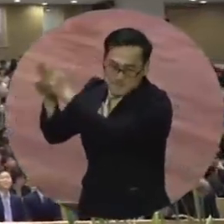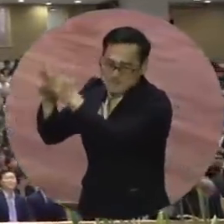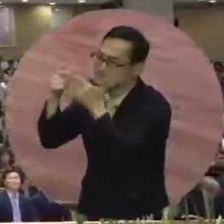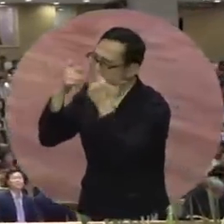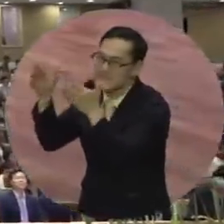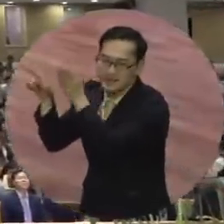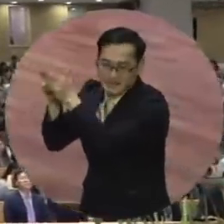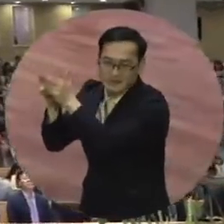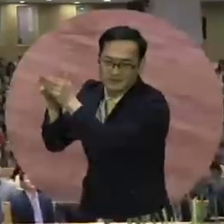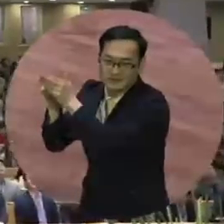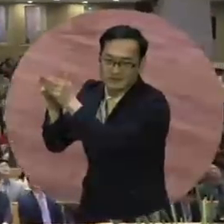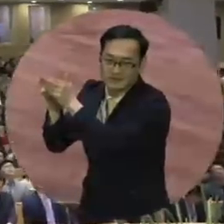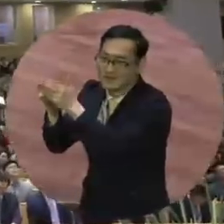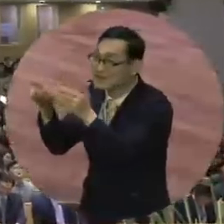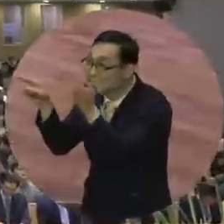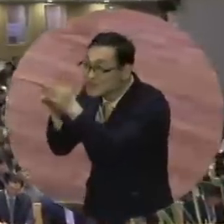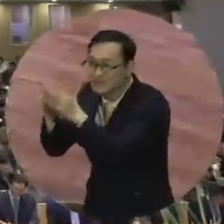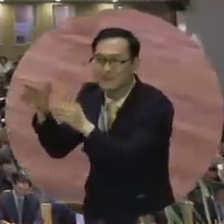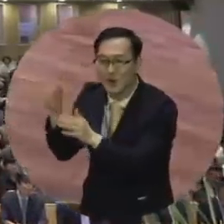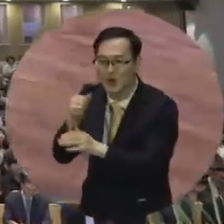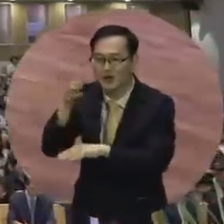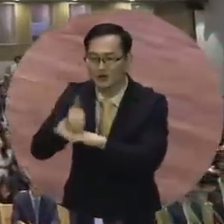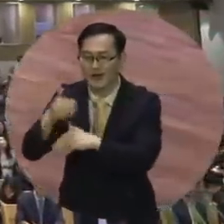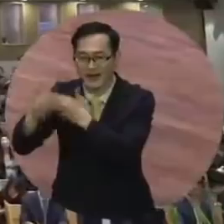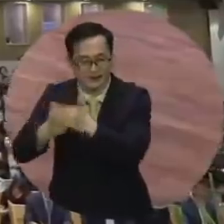의로 여겨졌느니라.